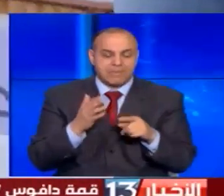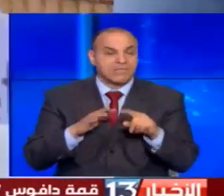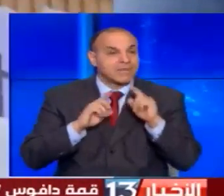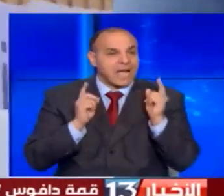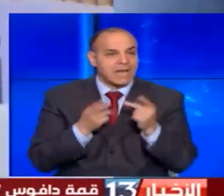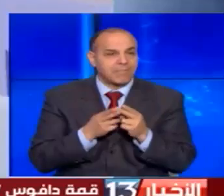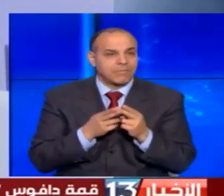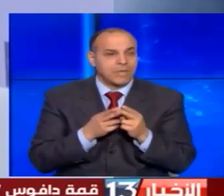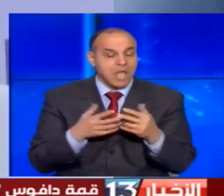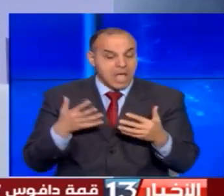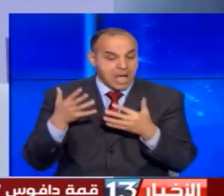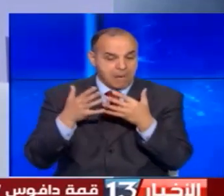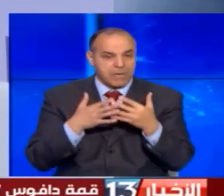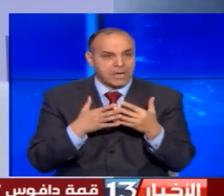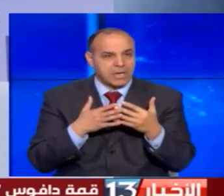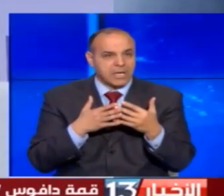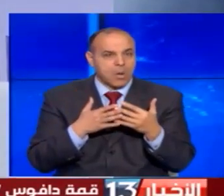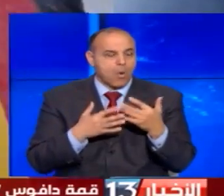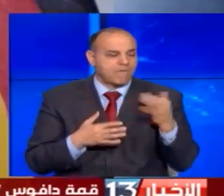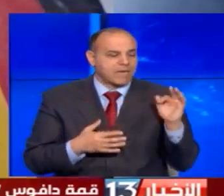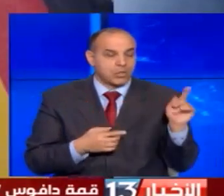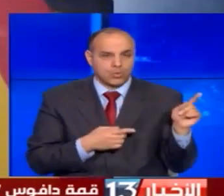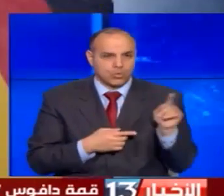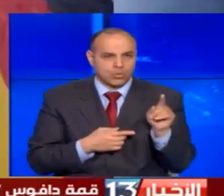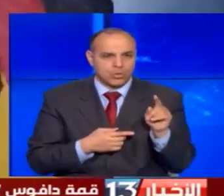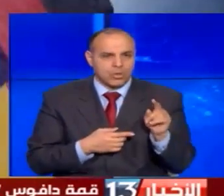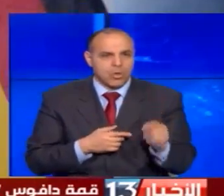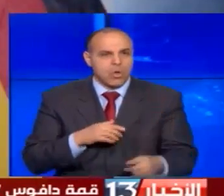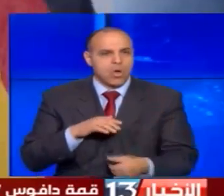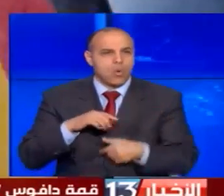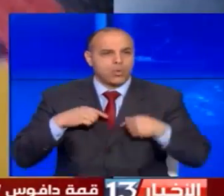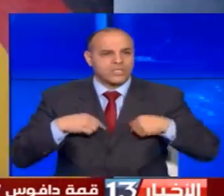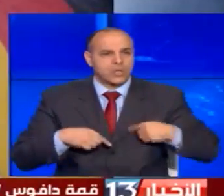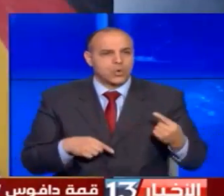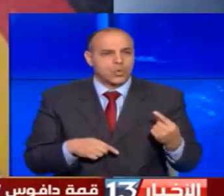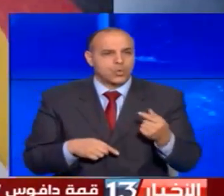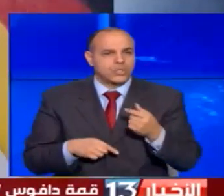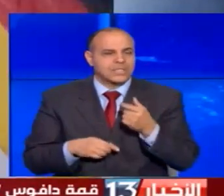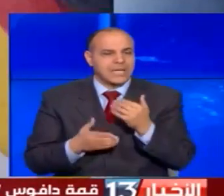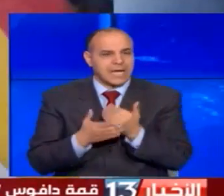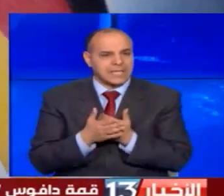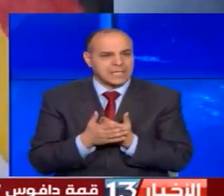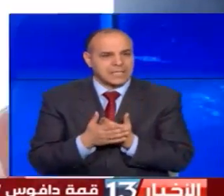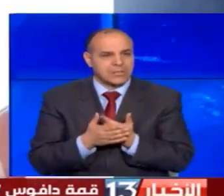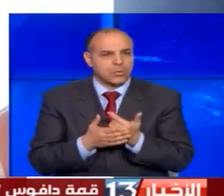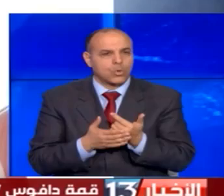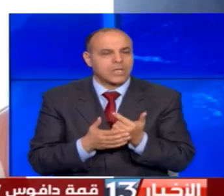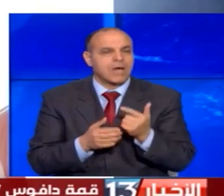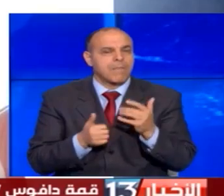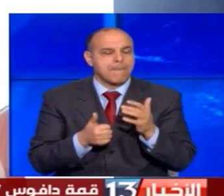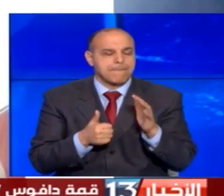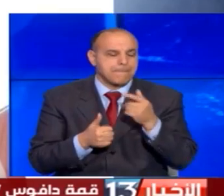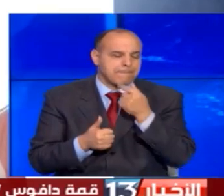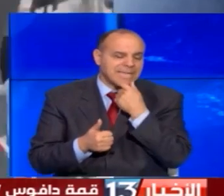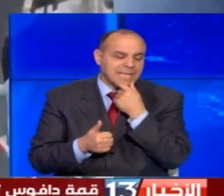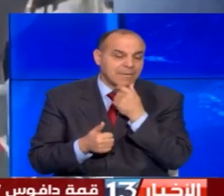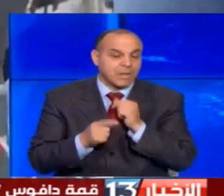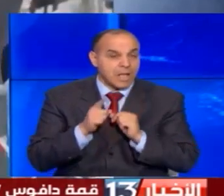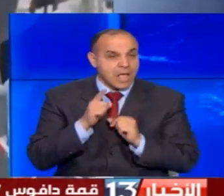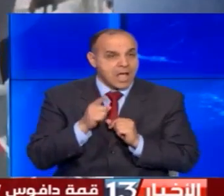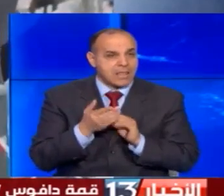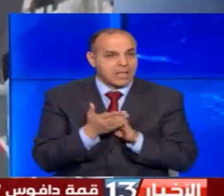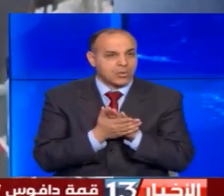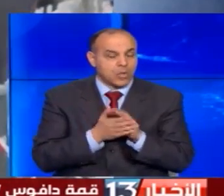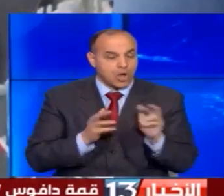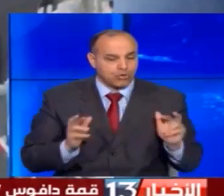عالميا الولايات المتحدة وفرنسا، ورئيسة وزراء البلد ذي الاقتصاد المصنف سادسا بريطانيا، يعتذرون